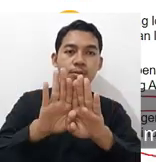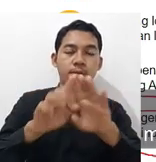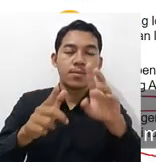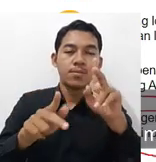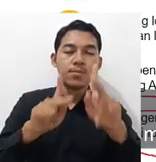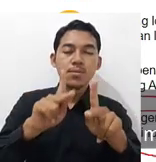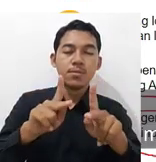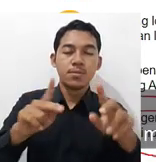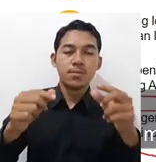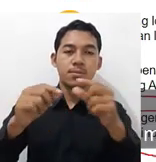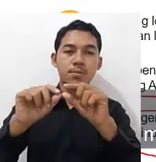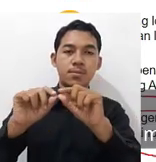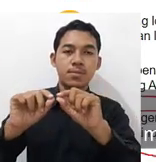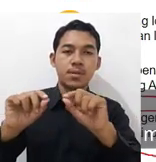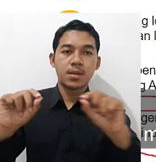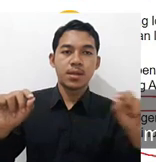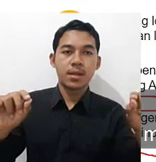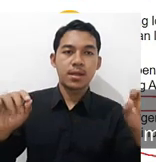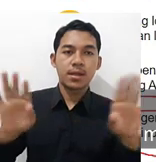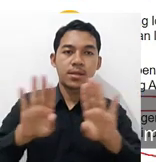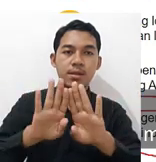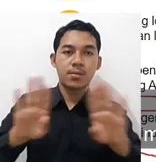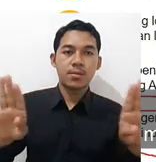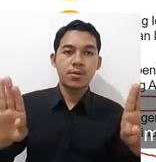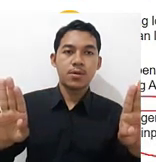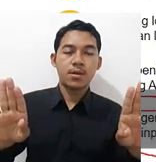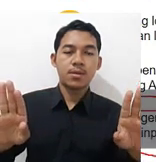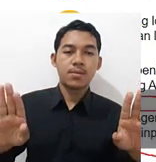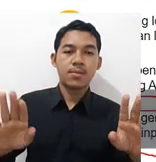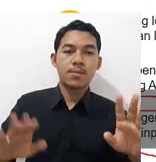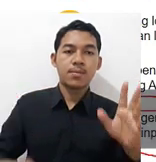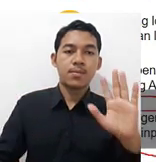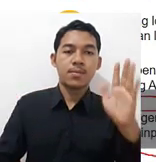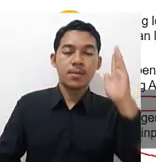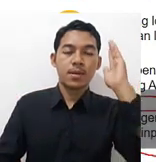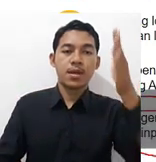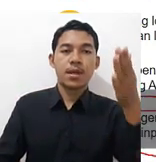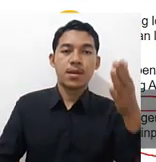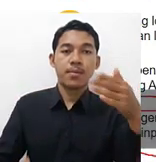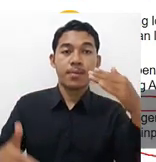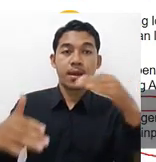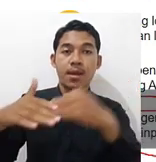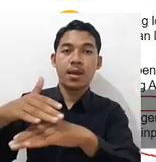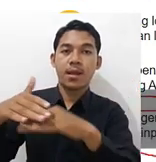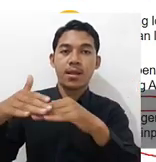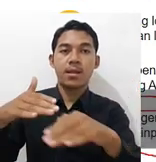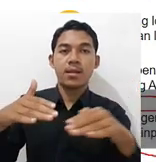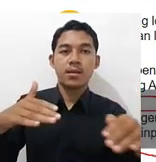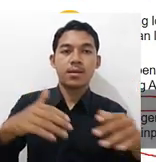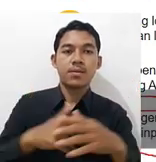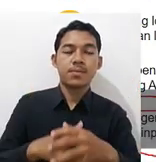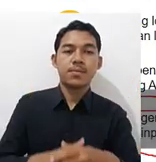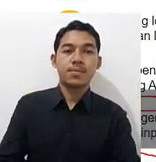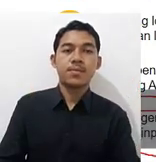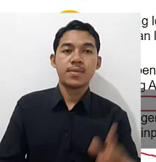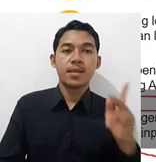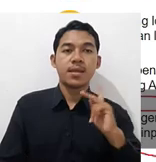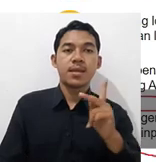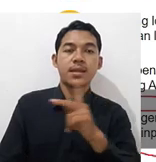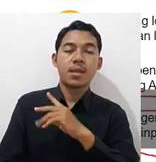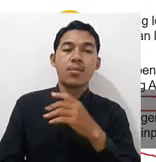terbuka, maka arusnya nggak bakal ngalir atau nggak bakal ada arus sama dengan 0. Nah, kita coba nih, kita